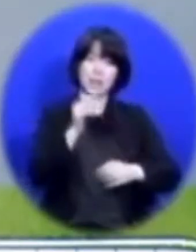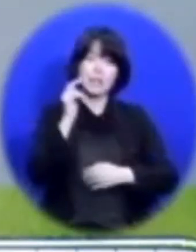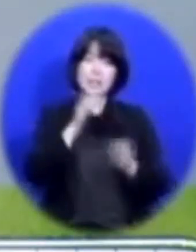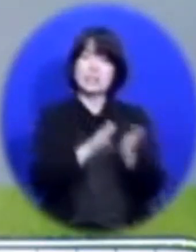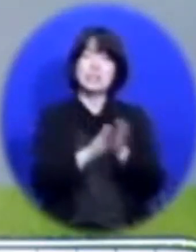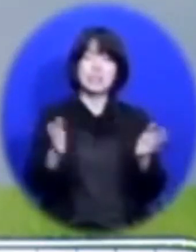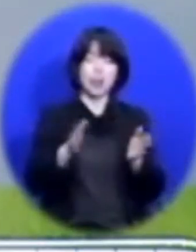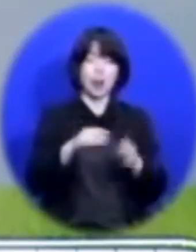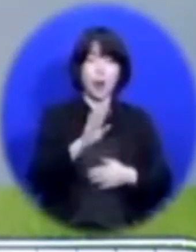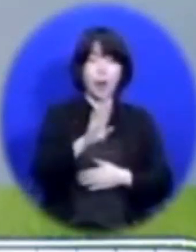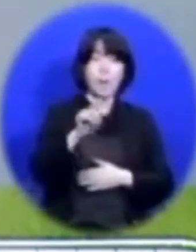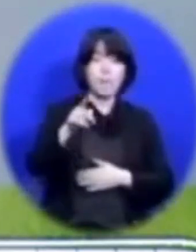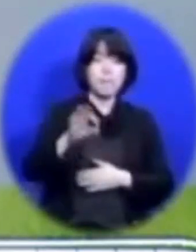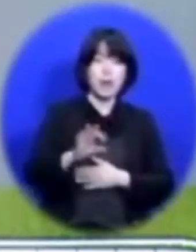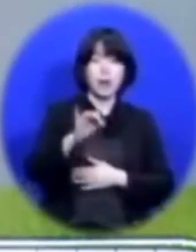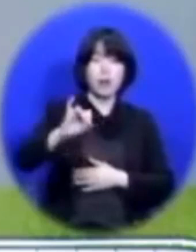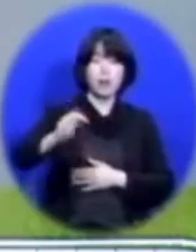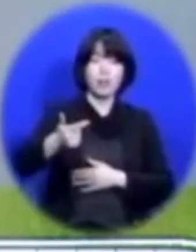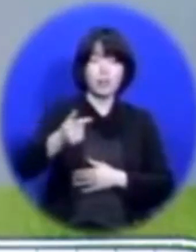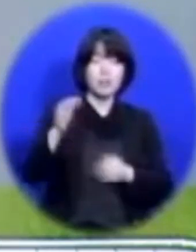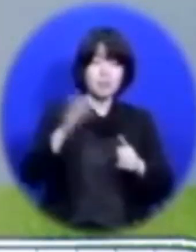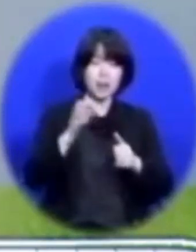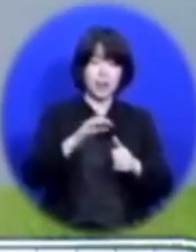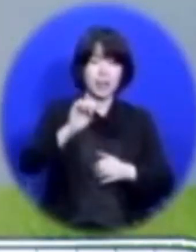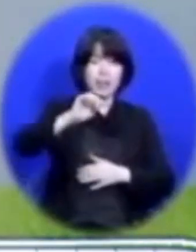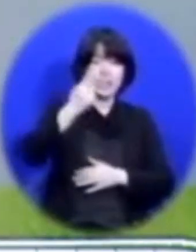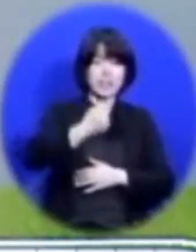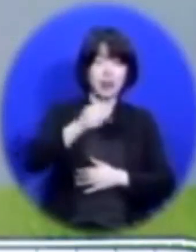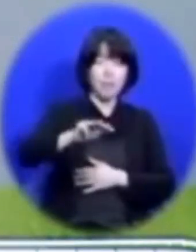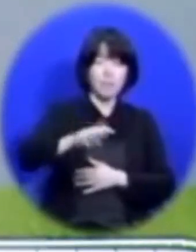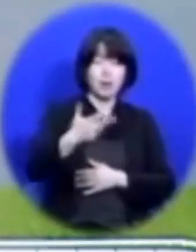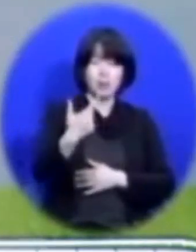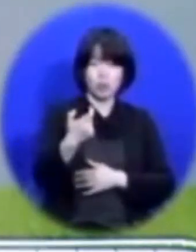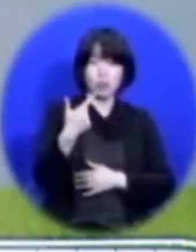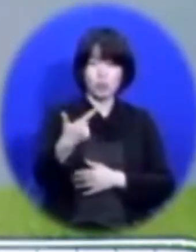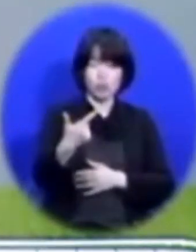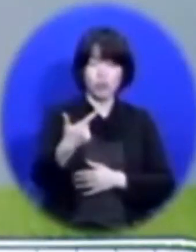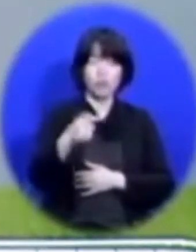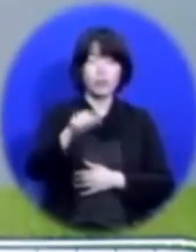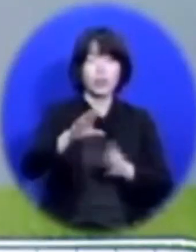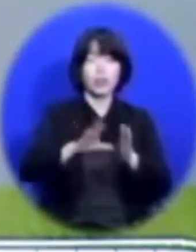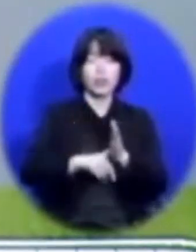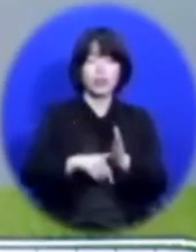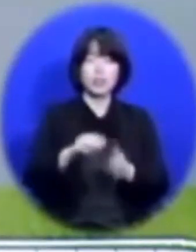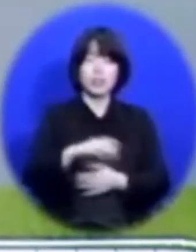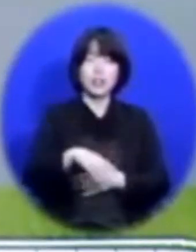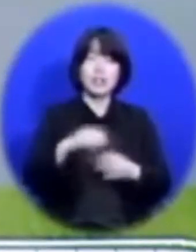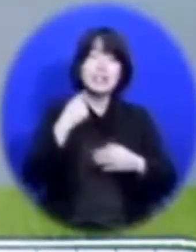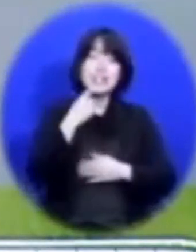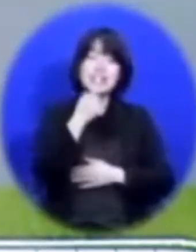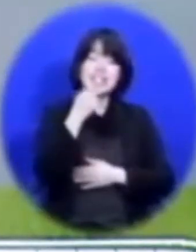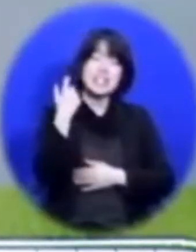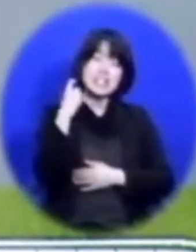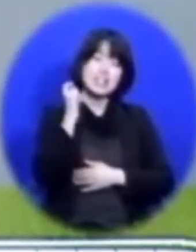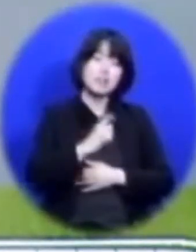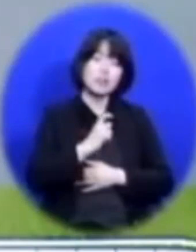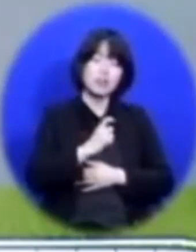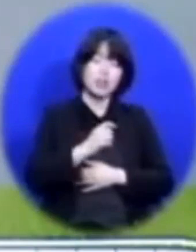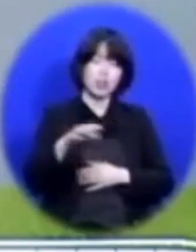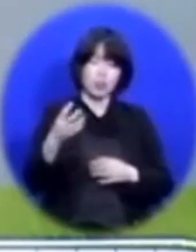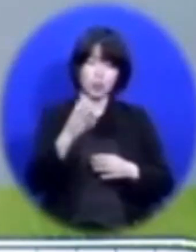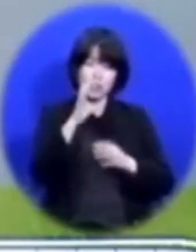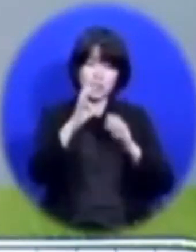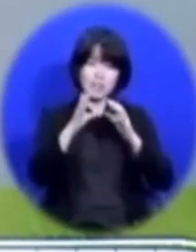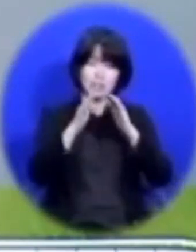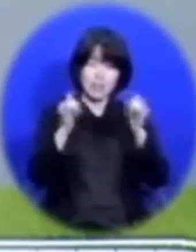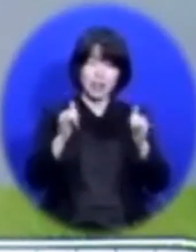시작되었다. 1866년병인박해때였습니다.당시 수많은사제 와가톨릭신자들이목숨을잃었습니다.